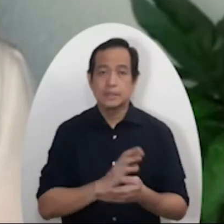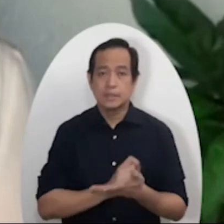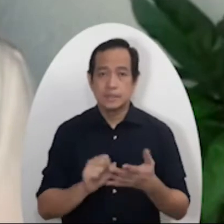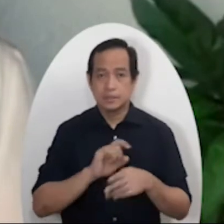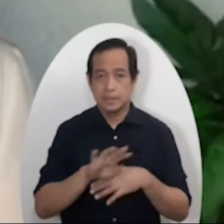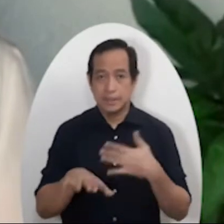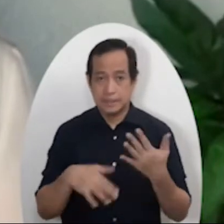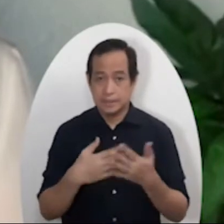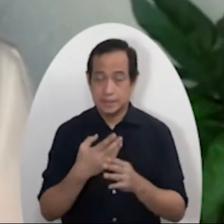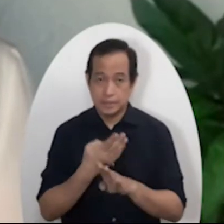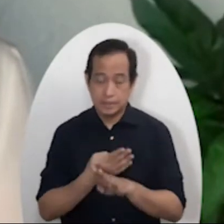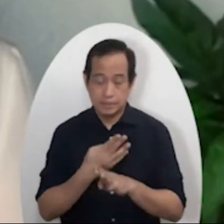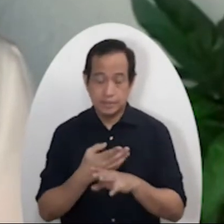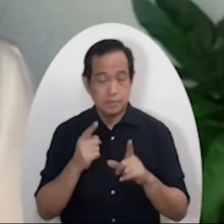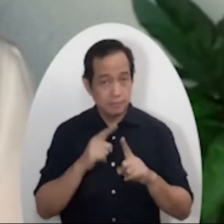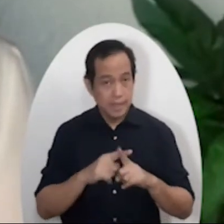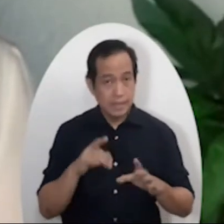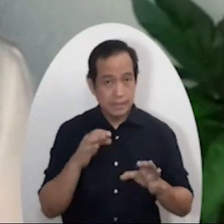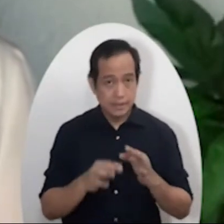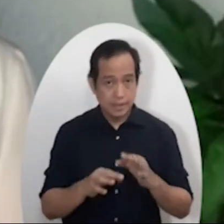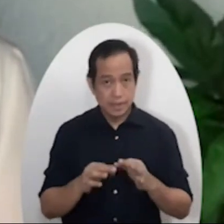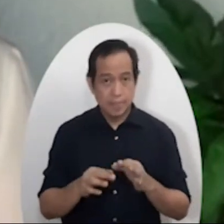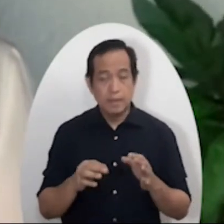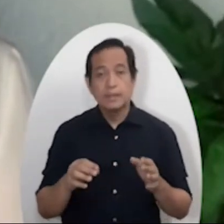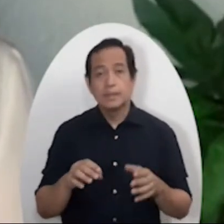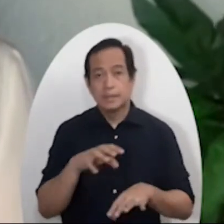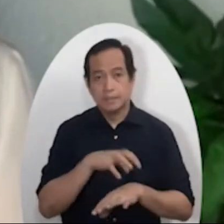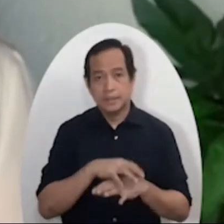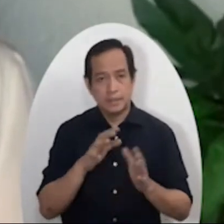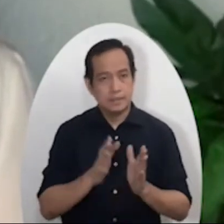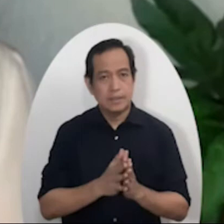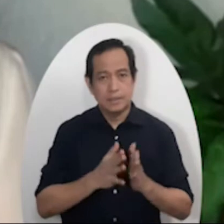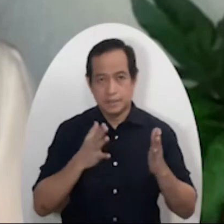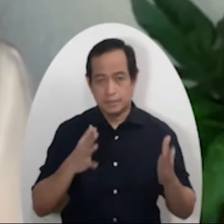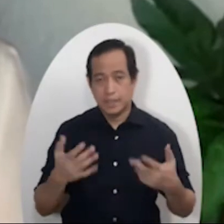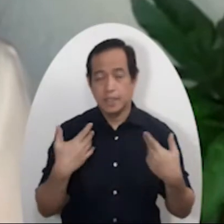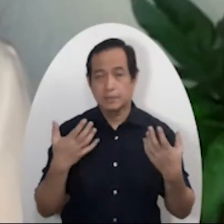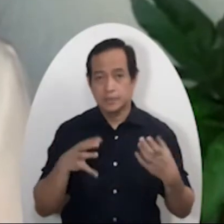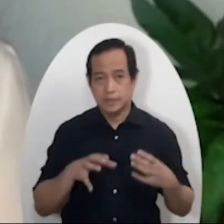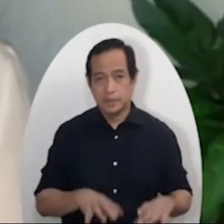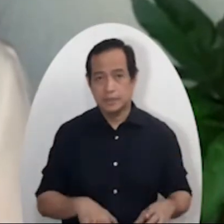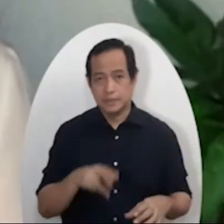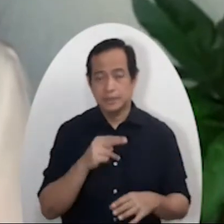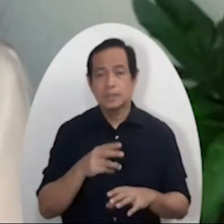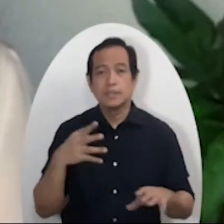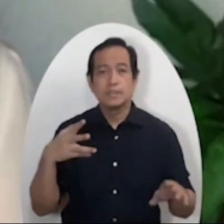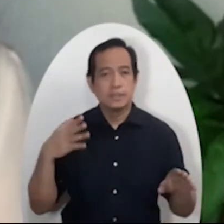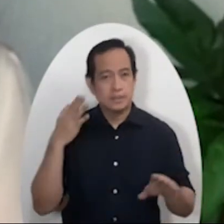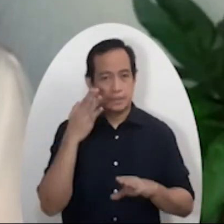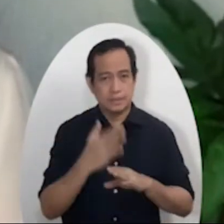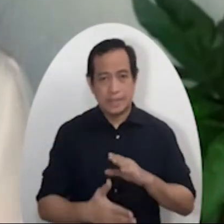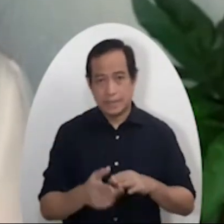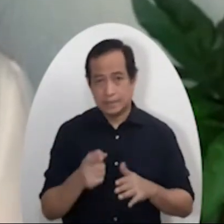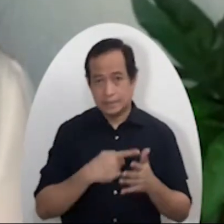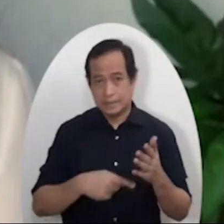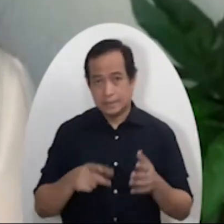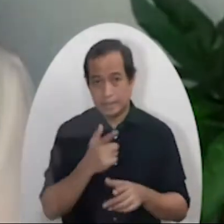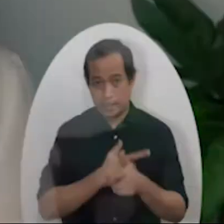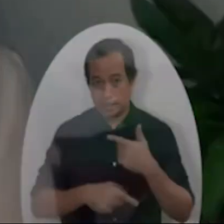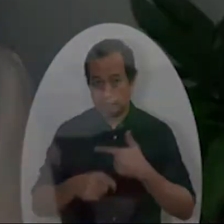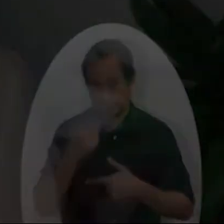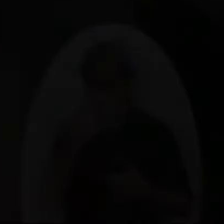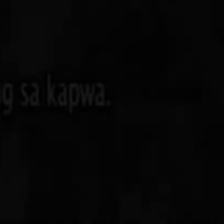Sinasabihan po nila ako, na isa daw po ang bata at pinag daw po ako. Pero po iniiwasan ko na luputo, kasi po wala po akong